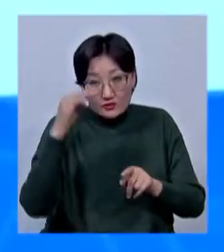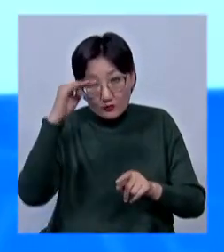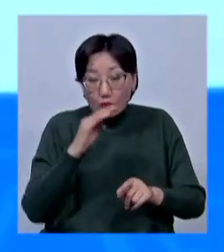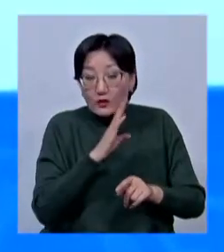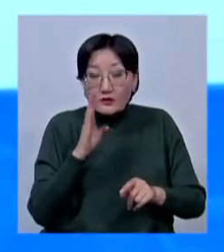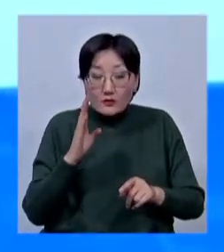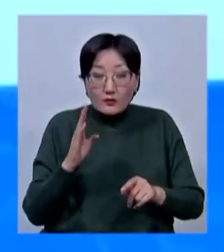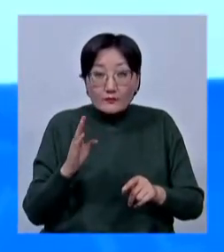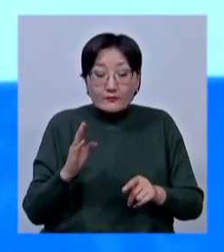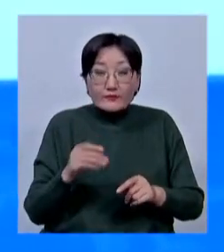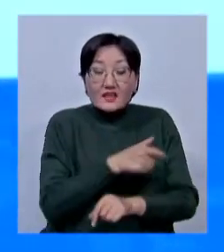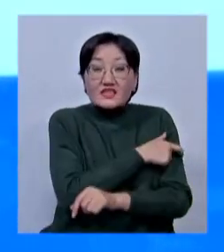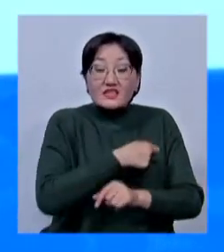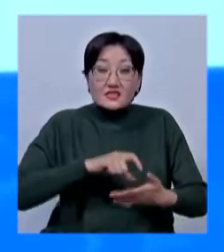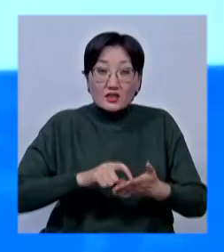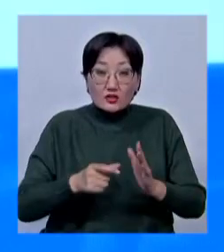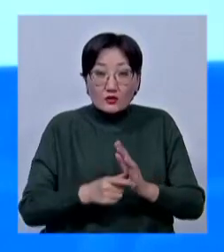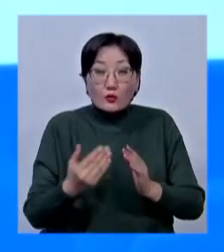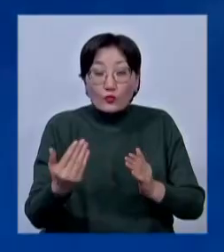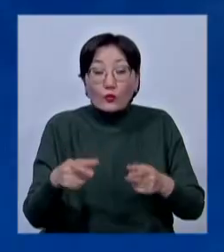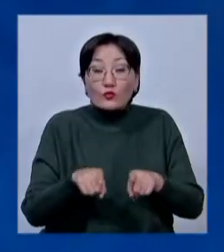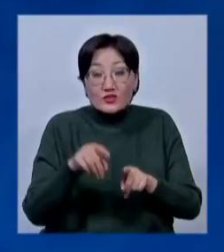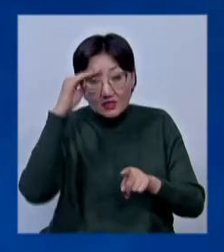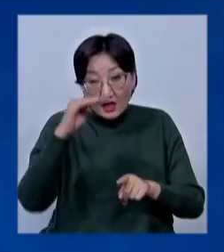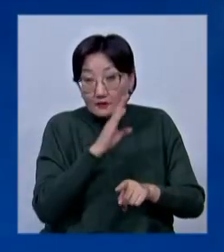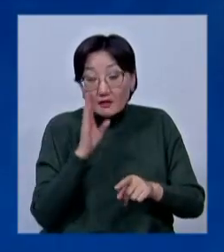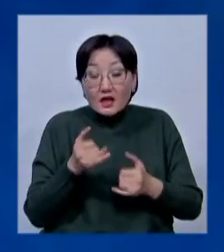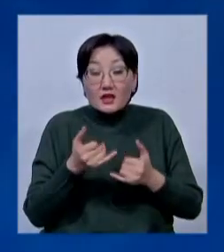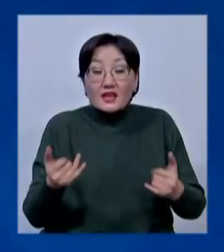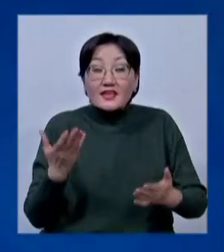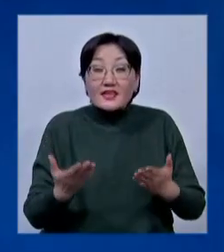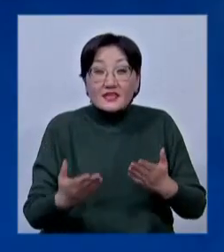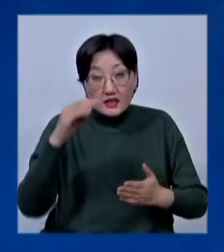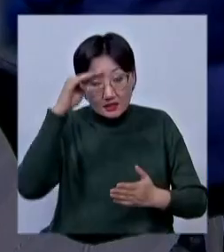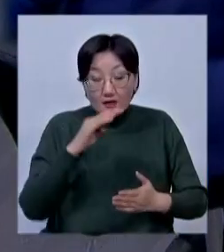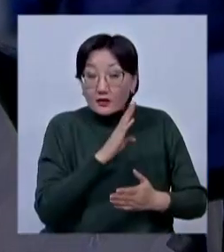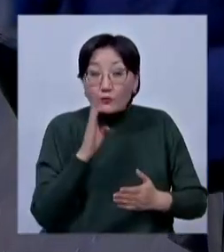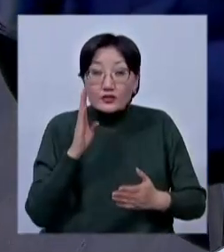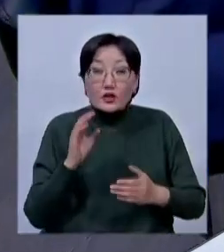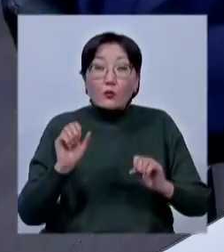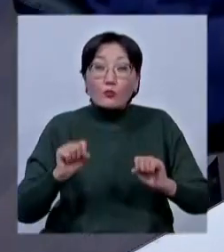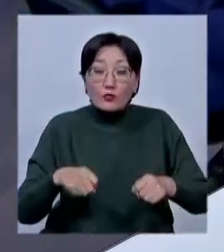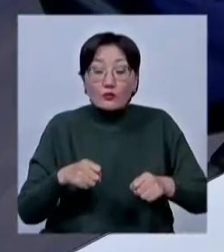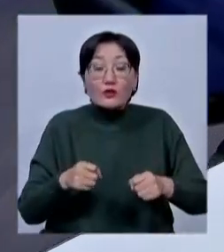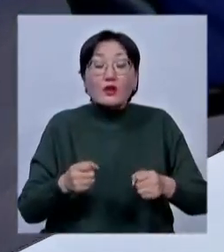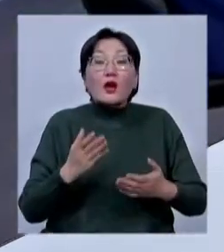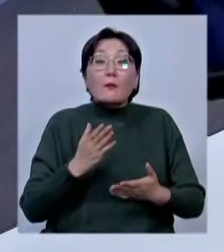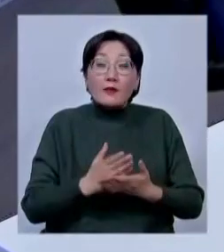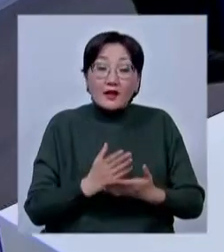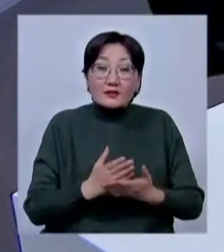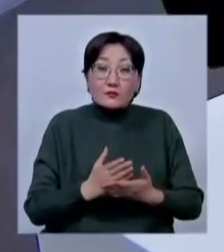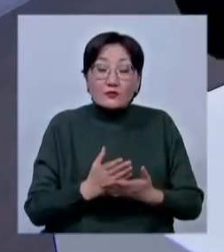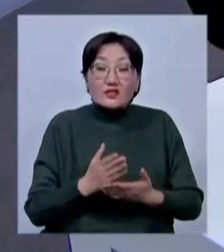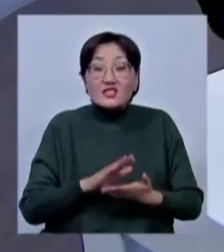дежу, кезек шыныптар сол атаналарға арналған. Егер атаналарға айтатыным, егер атаналарда мүмкіндік болса, үйде отырған атана